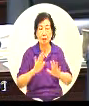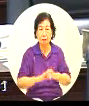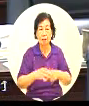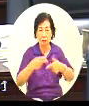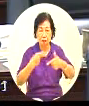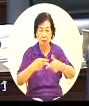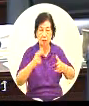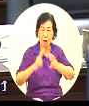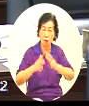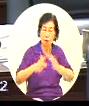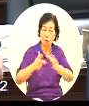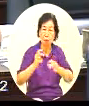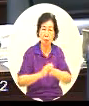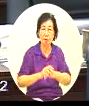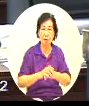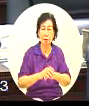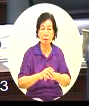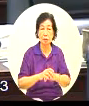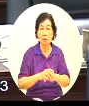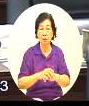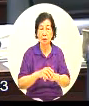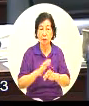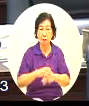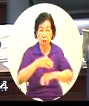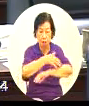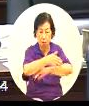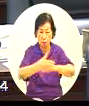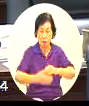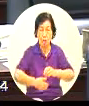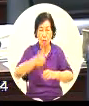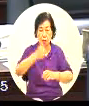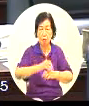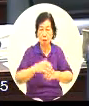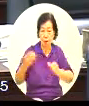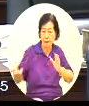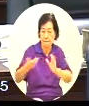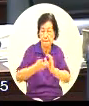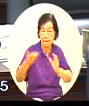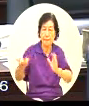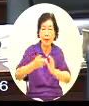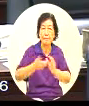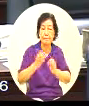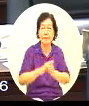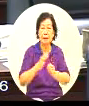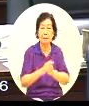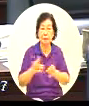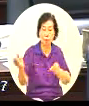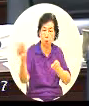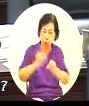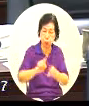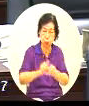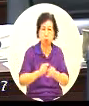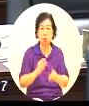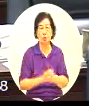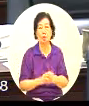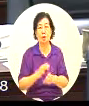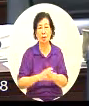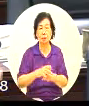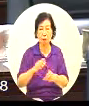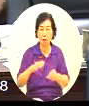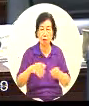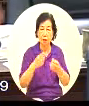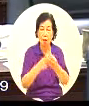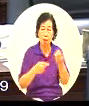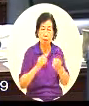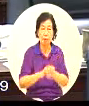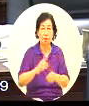要到遮，已经差不多伫我这乡顶加到要一倍较低啊，即摆迈向10万啦吼。过来就是